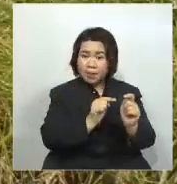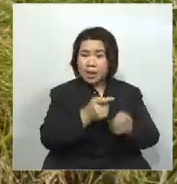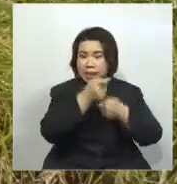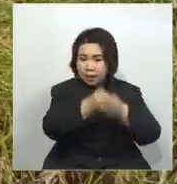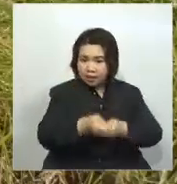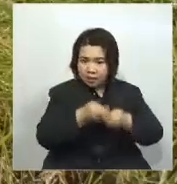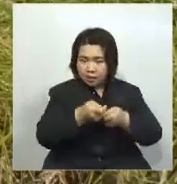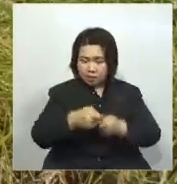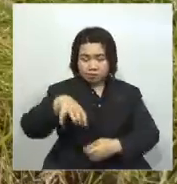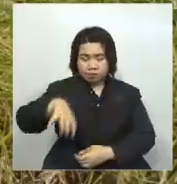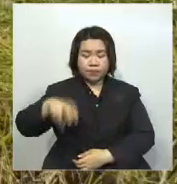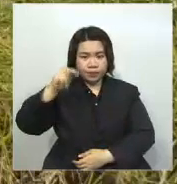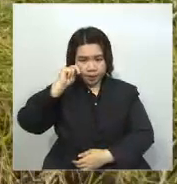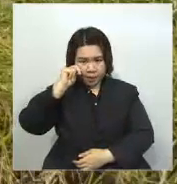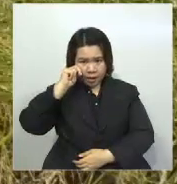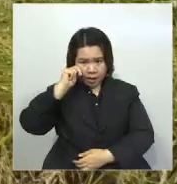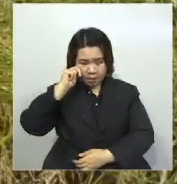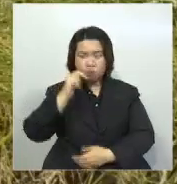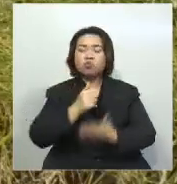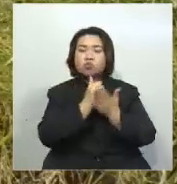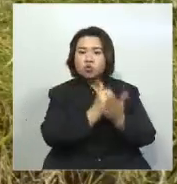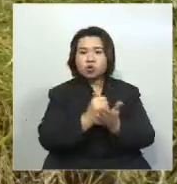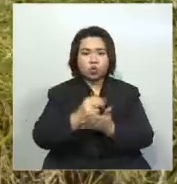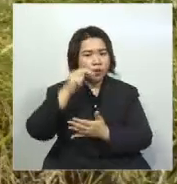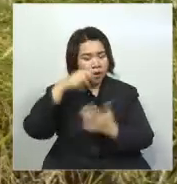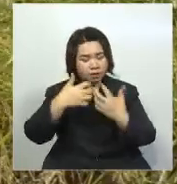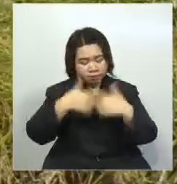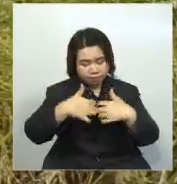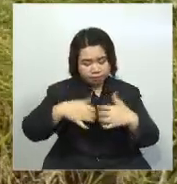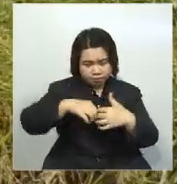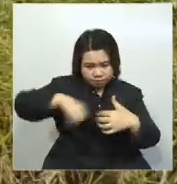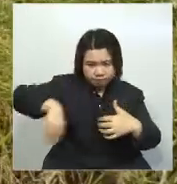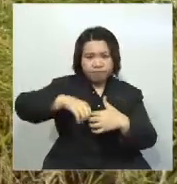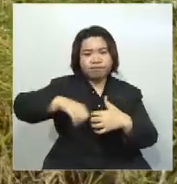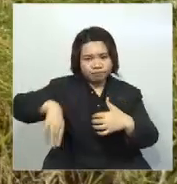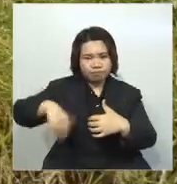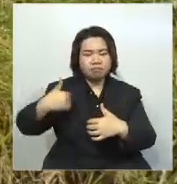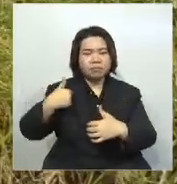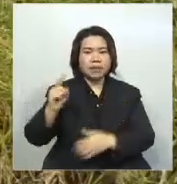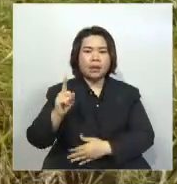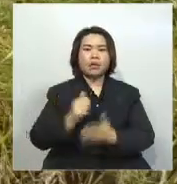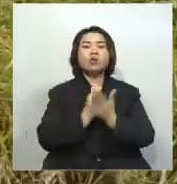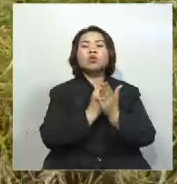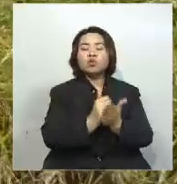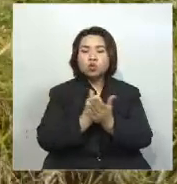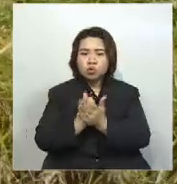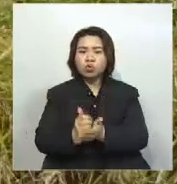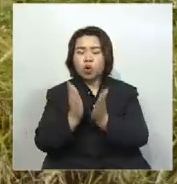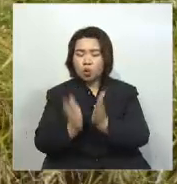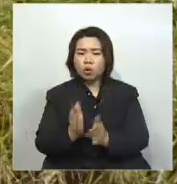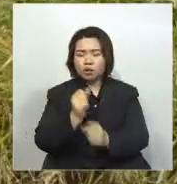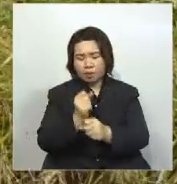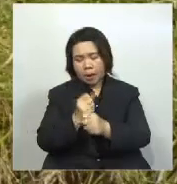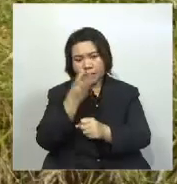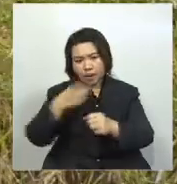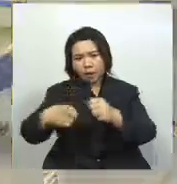รวมทั้งกรมชลประทานค่ะก็จะเร่งสูบน้ำออกพื้นที่ให้เร็วที่สุดนะคะเพื่อให้ชาวนาในพื้นที่ได้เก็บเกี่